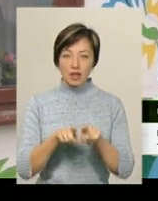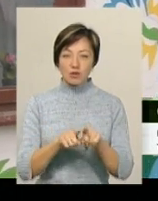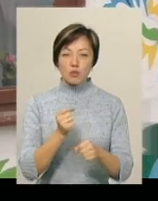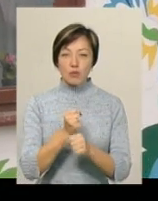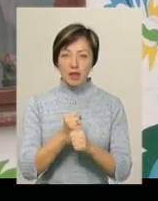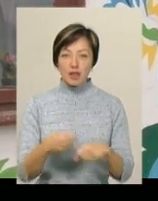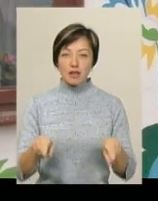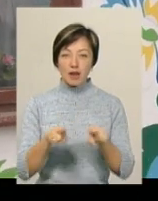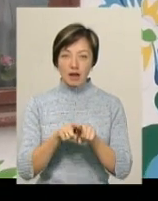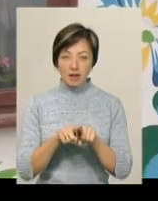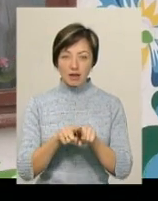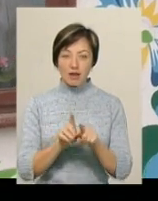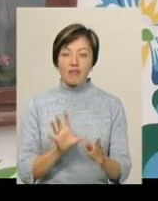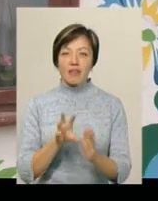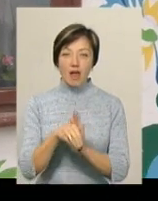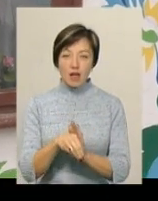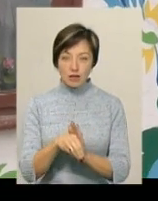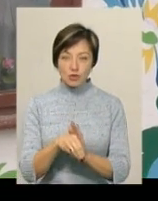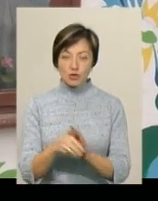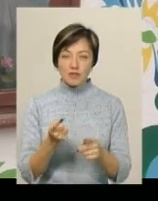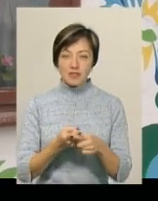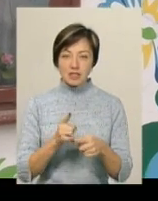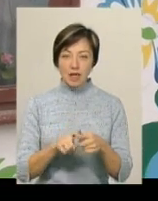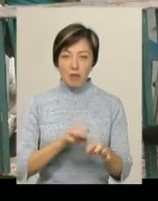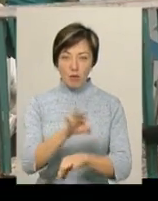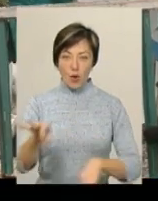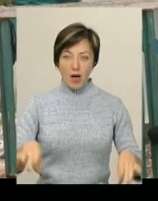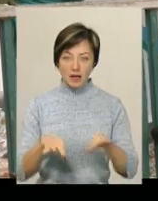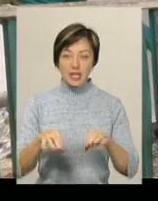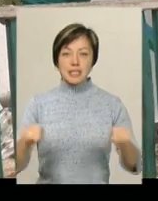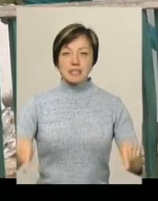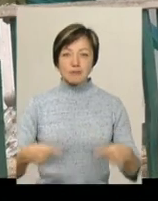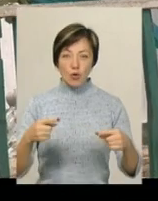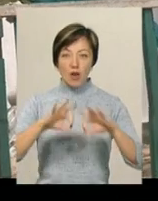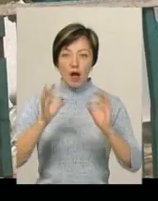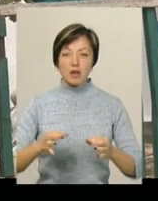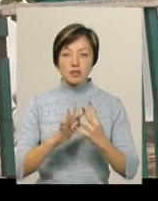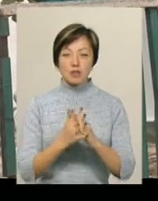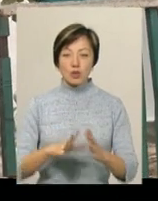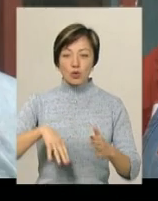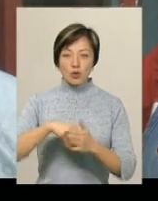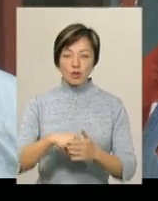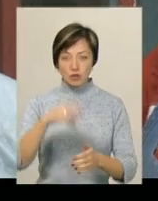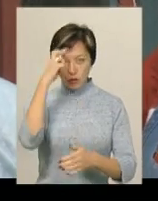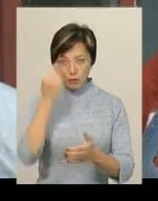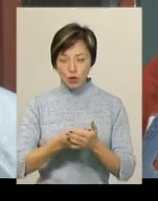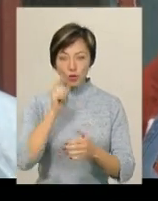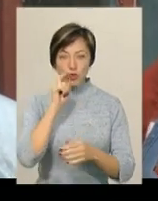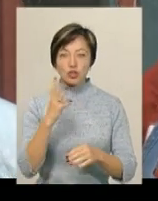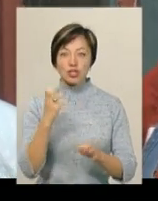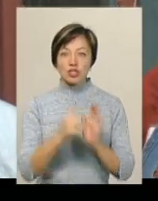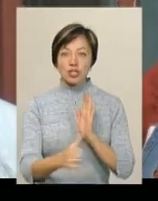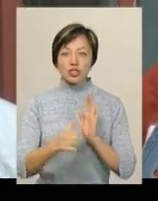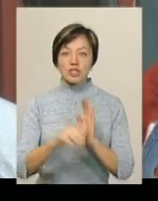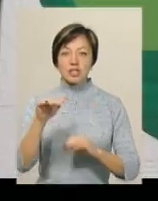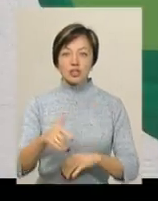вони зробили такий внесок в цей проєкт. Створюють арт-село за гроші державного бюджету України. 466